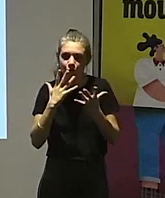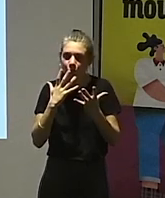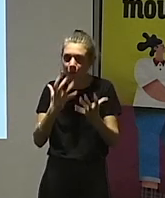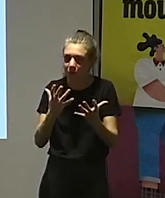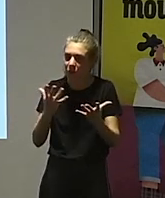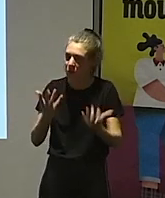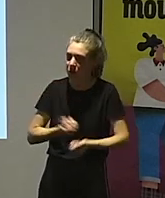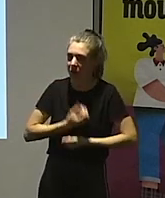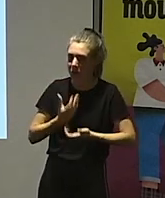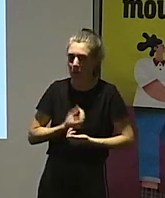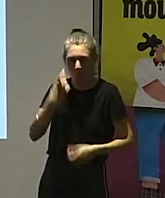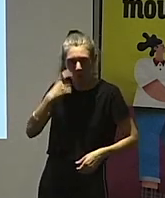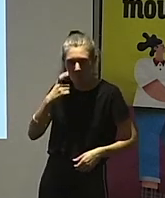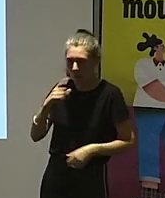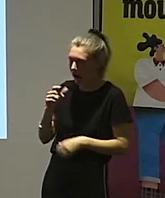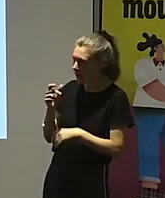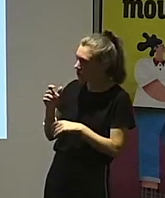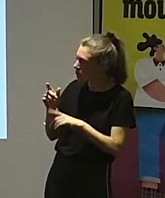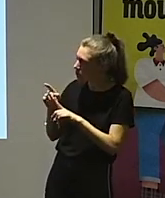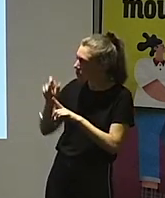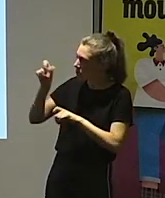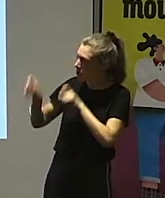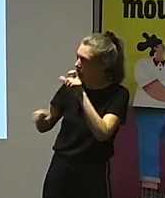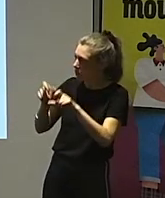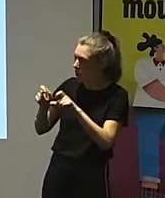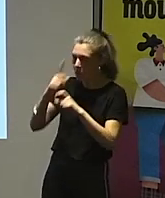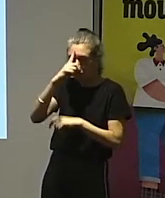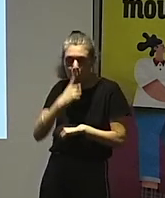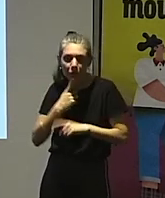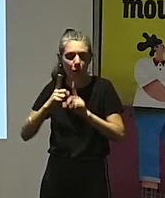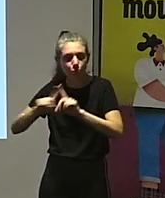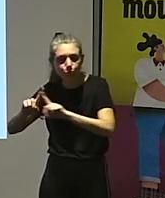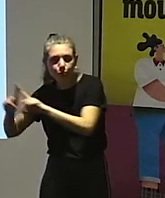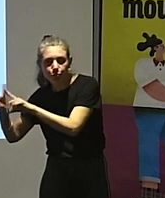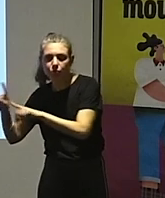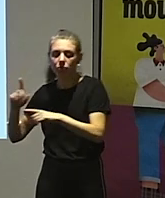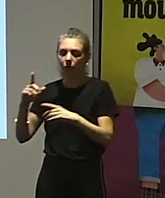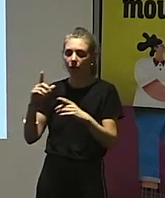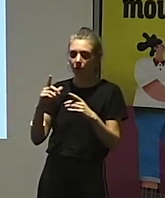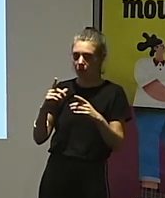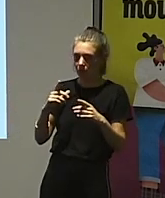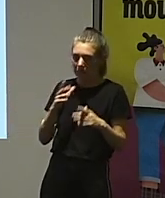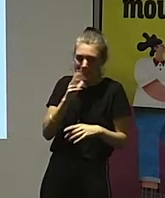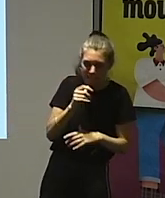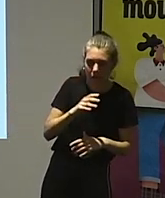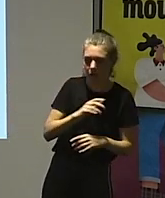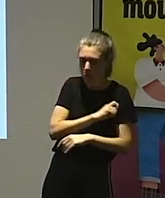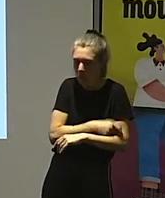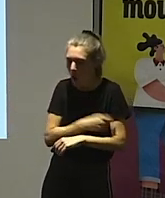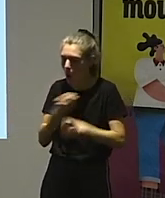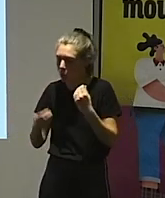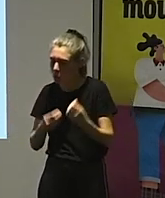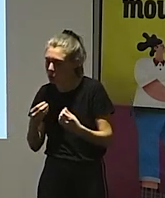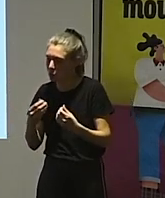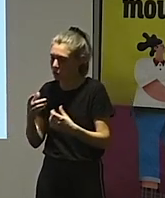donc avec des personnes qui étaient éloignées de la pratique sportive, d'autres qui étaient voilà, des anciens sportifs, etc., c'est que tout le monde a l'air, en